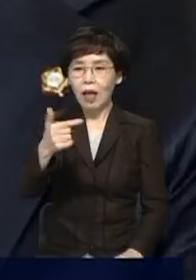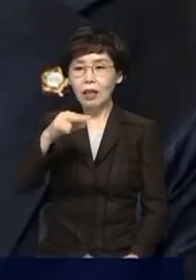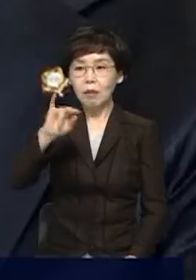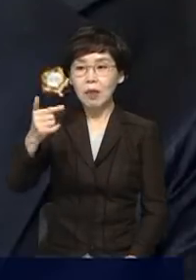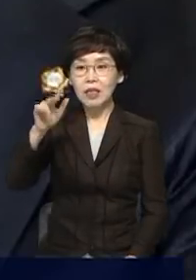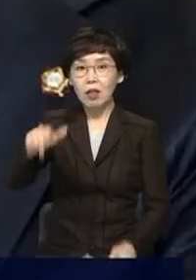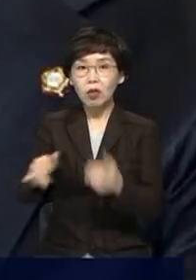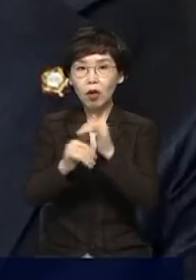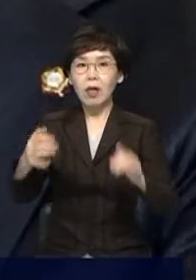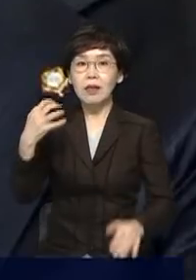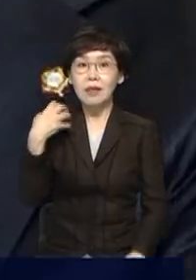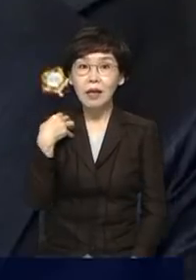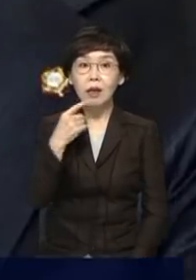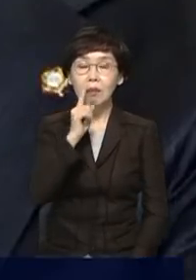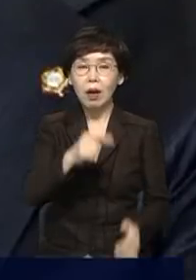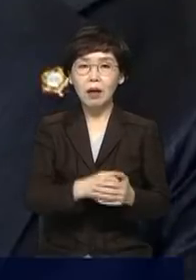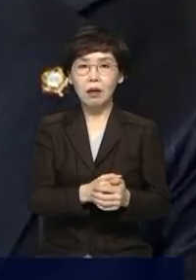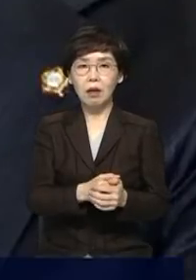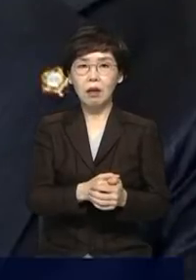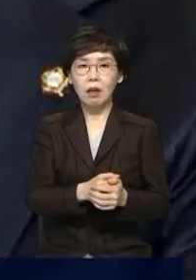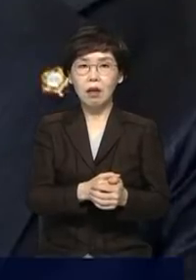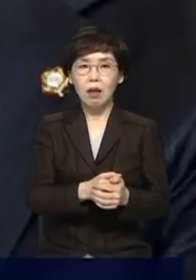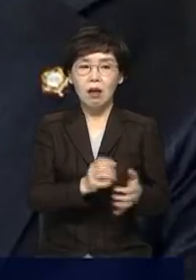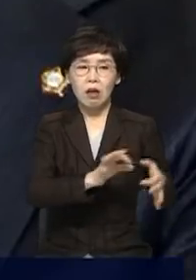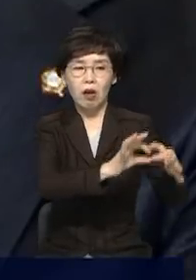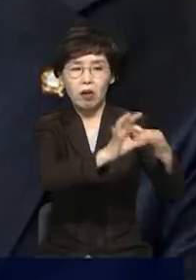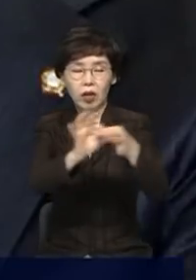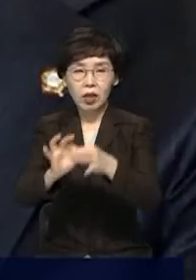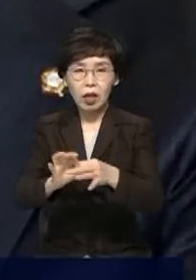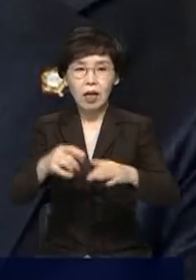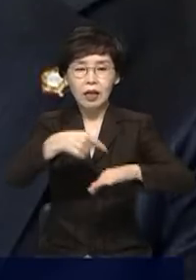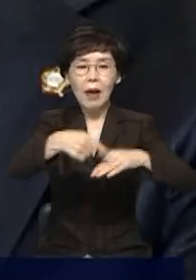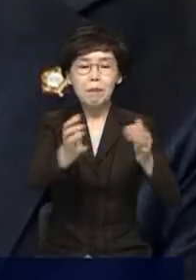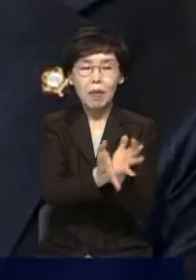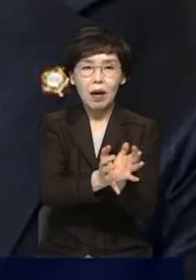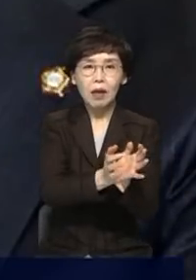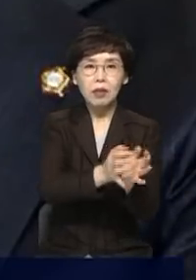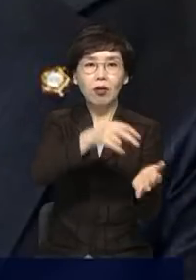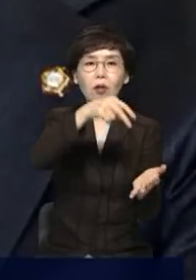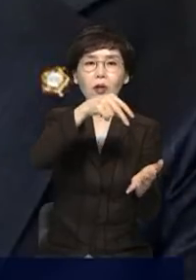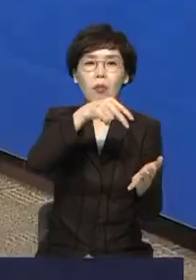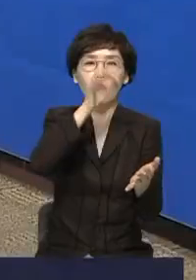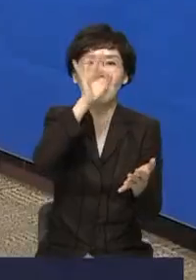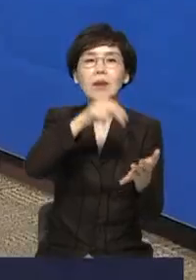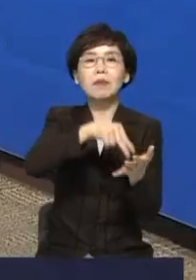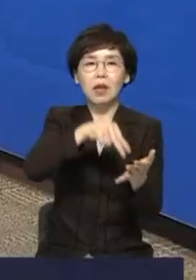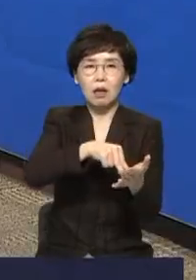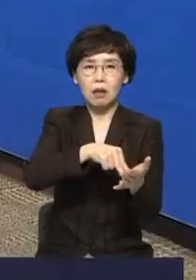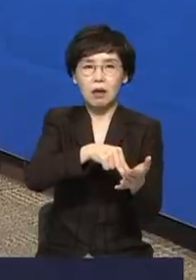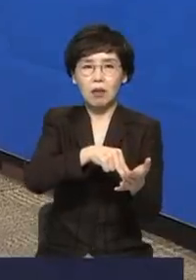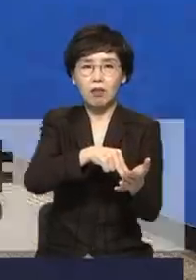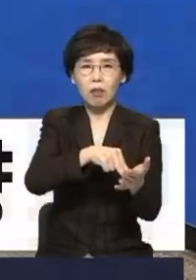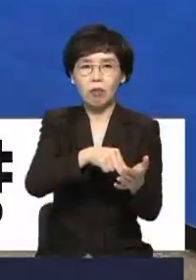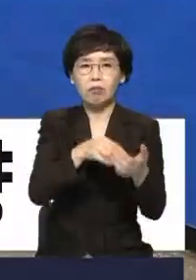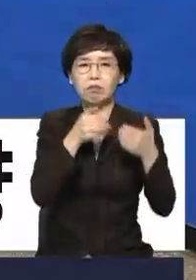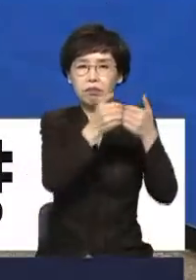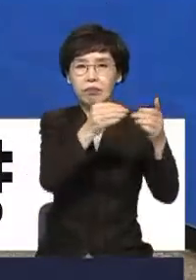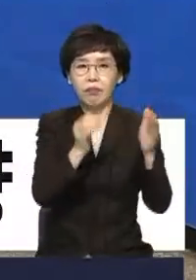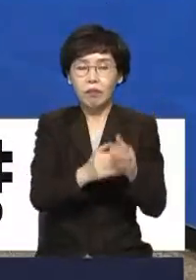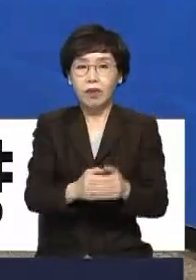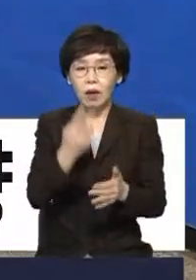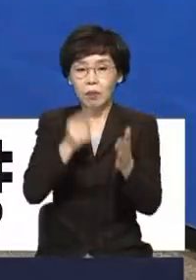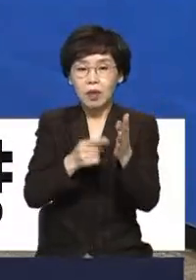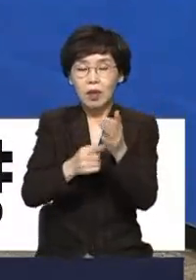의원은 책임론은 기득권 카르텔이 작동한 계파적 시각이라고 맞받기도 했습니다. 비대위가 앞으로